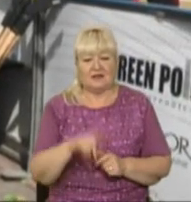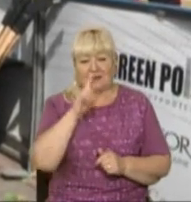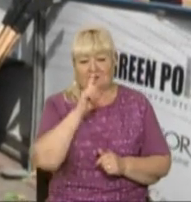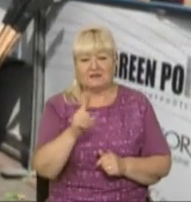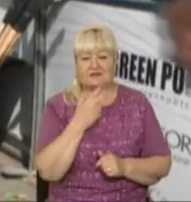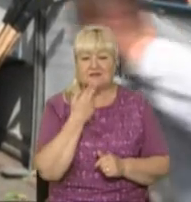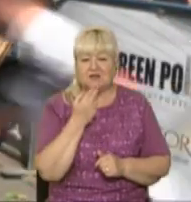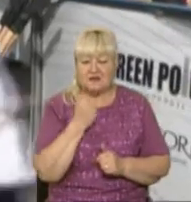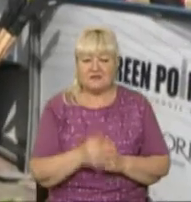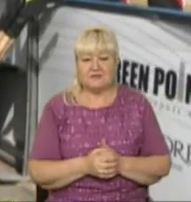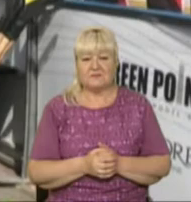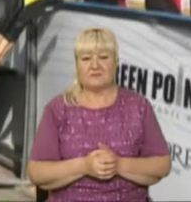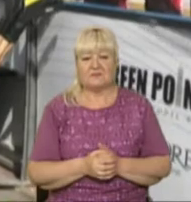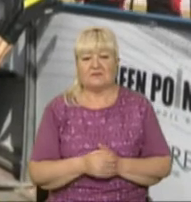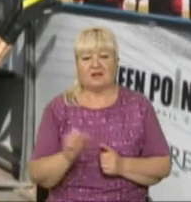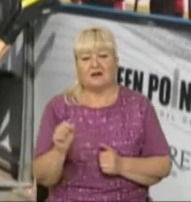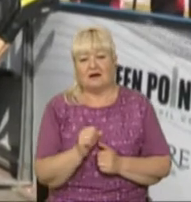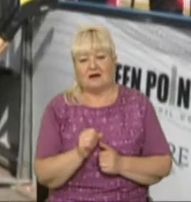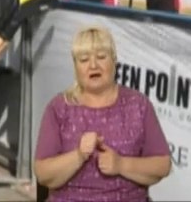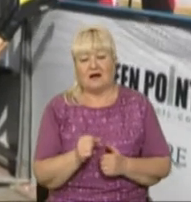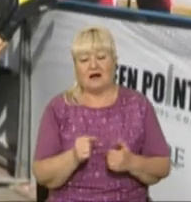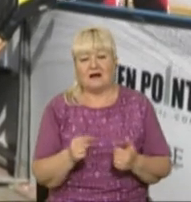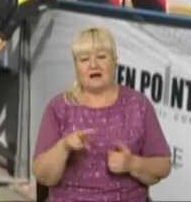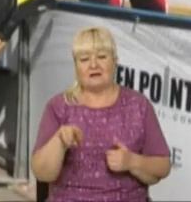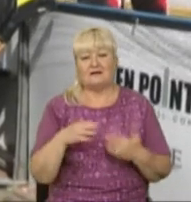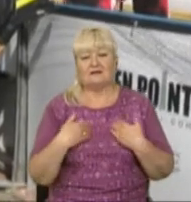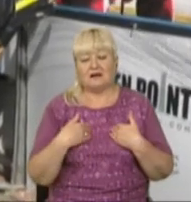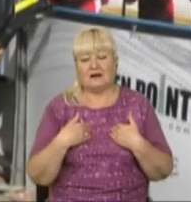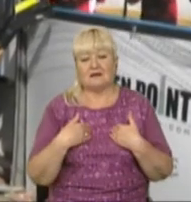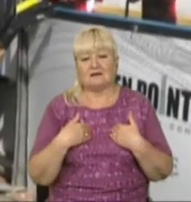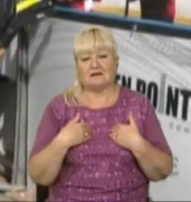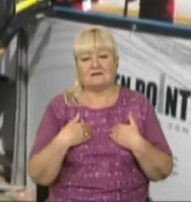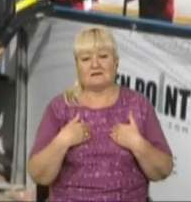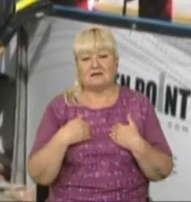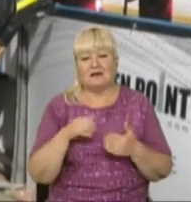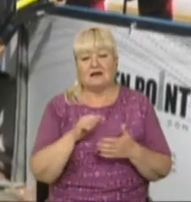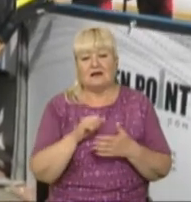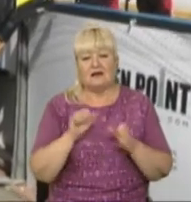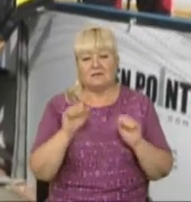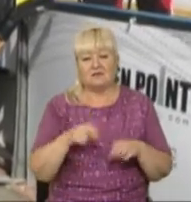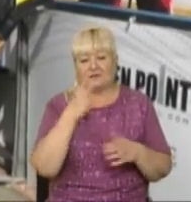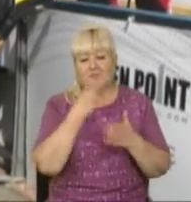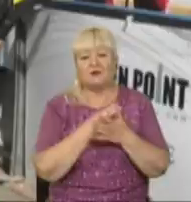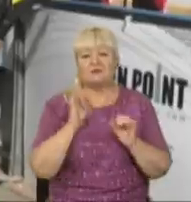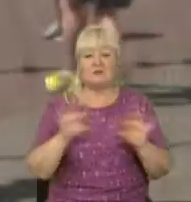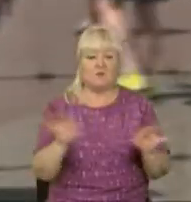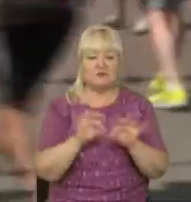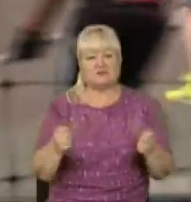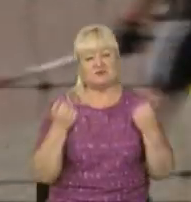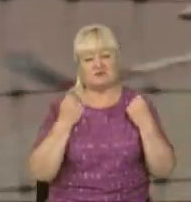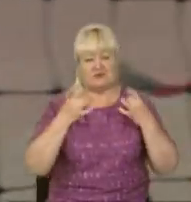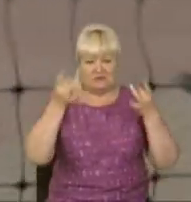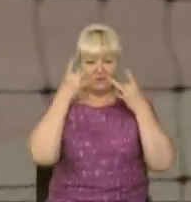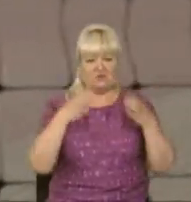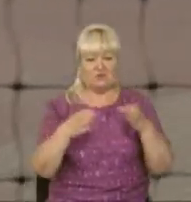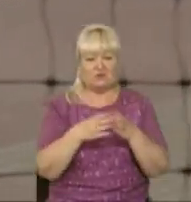червня. А для нас нагода також показати нашу як музичну, так і спортивну культуру. Команди